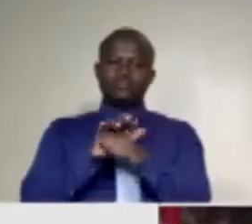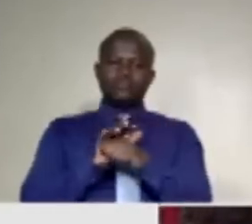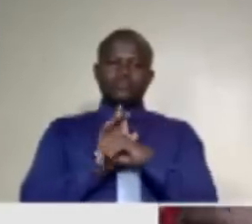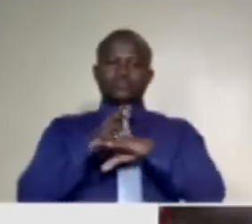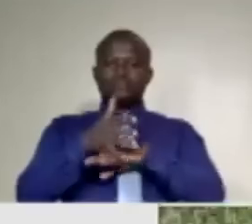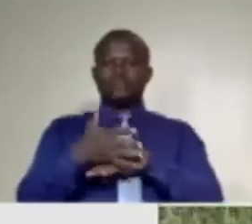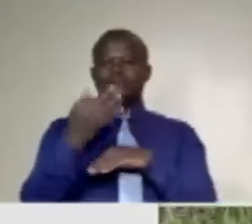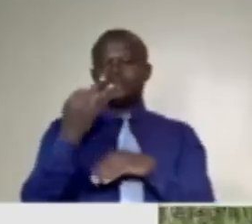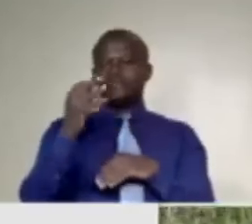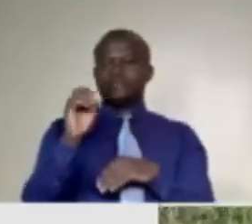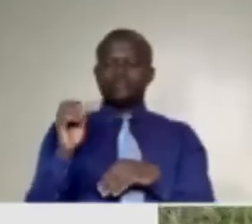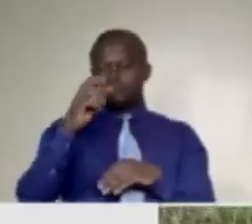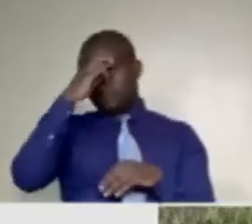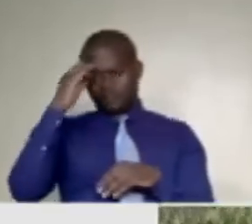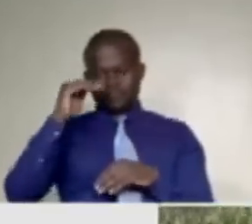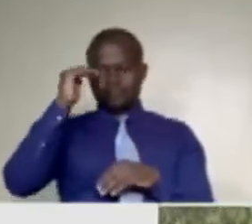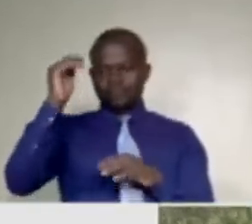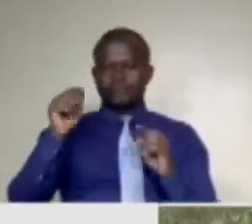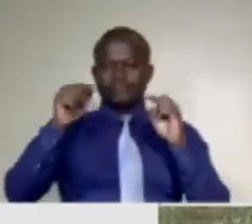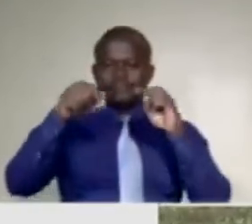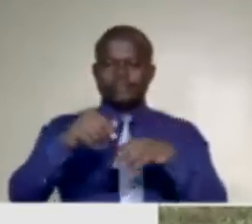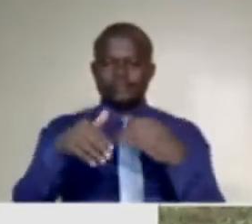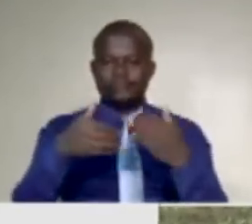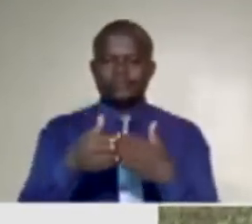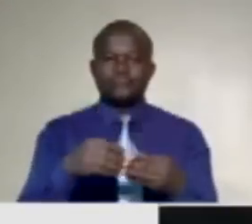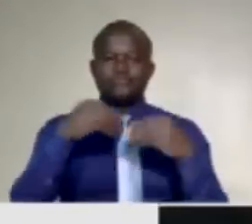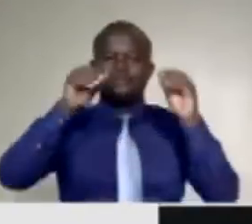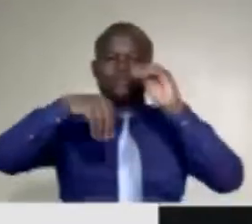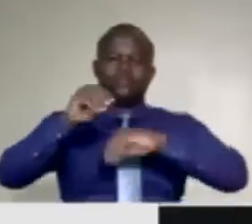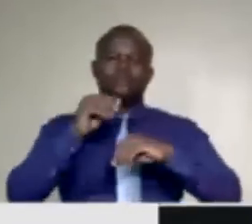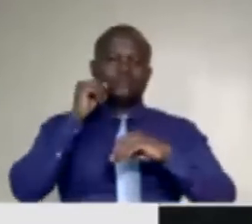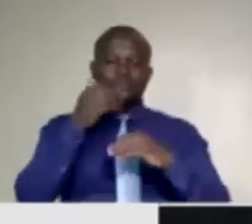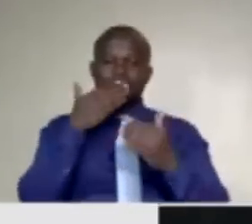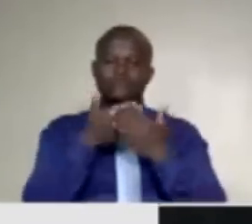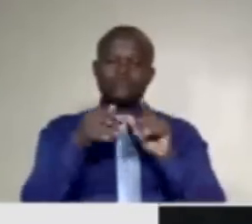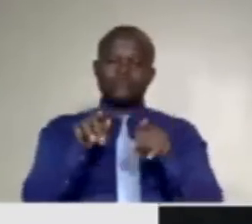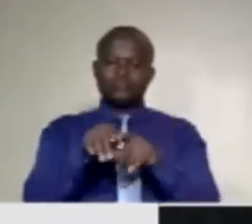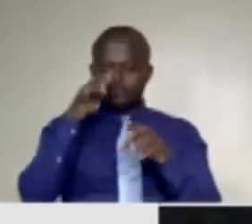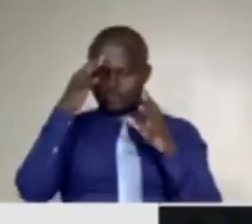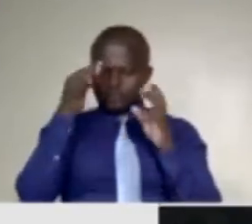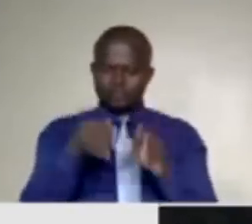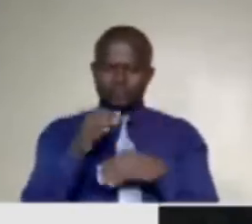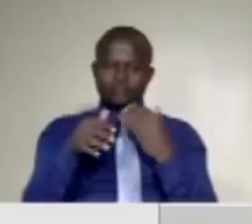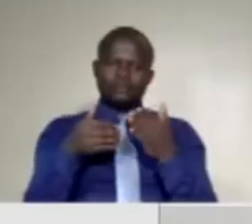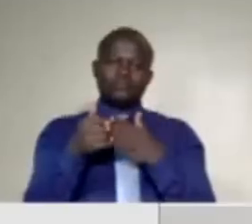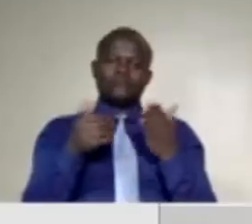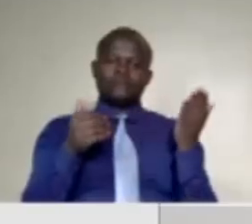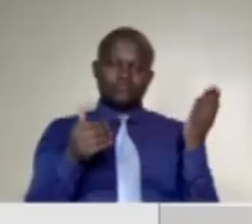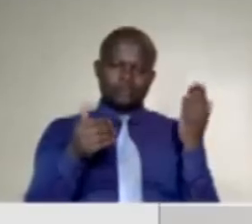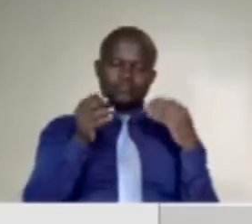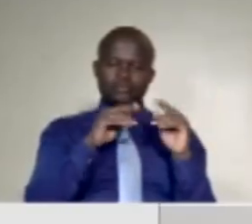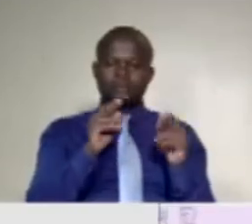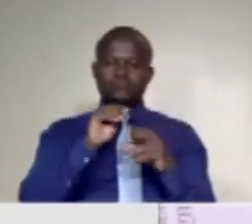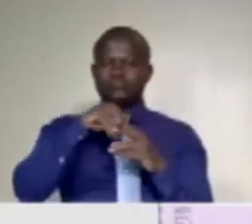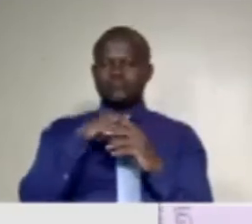barakabakaba 300 impamvu nyamukuru yabazanye ni ugutanga imisanzu ya Ejo Heza nk'uko babyiyemeje yaba ari abari